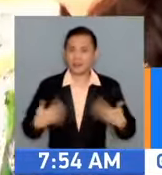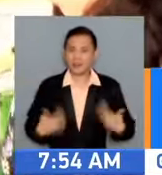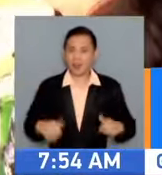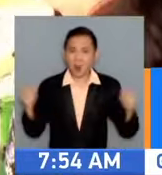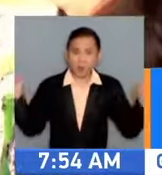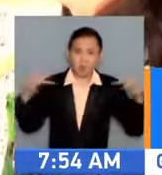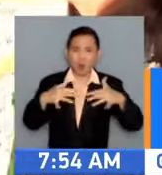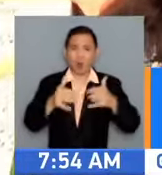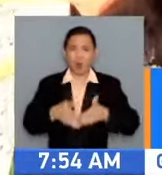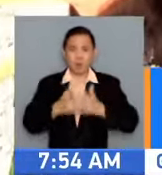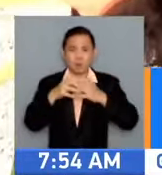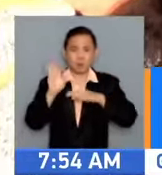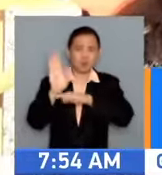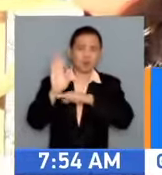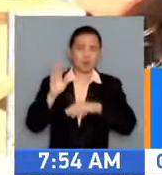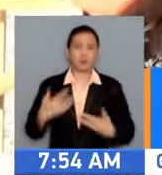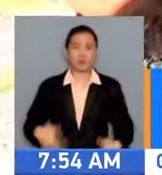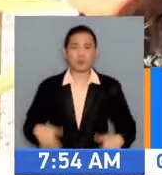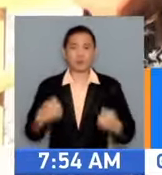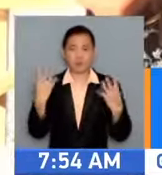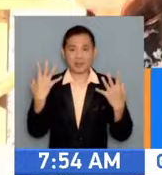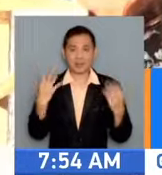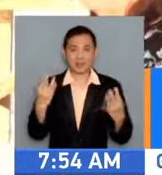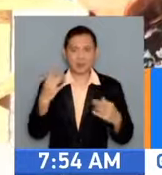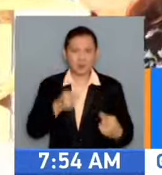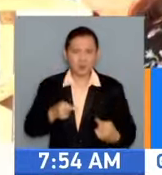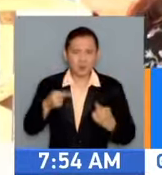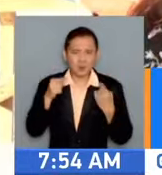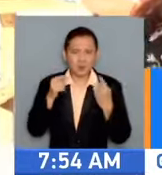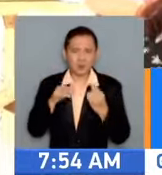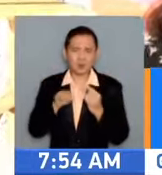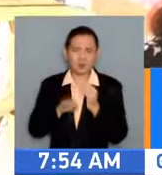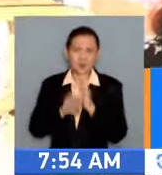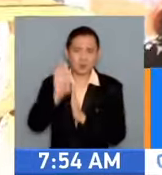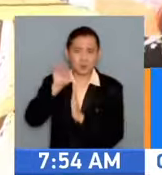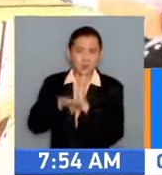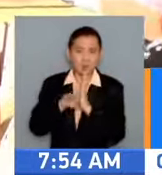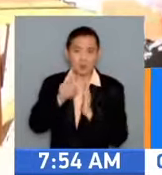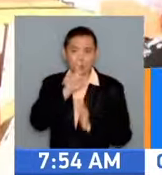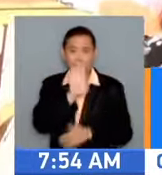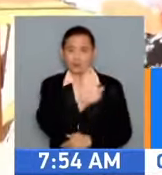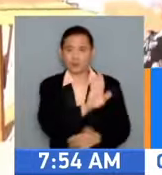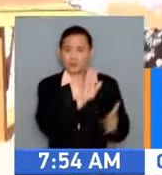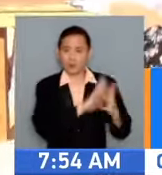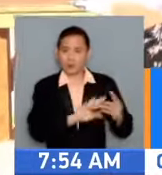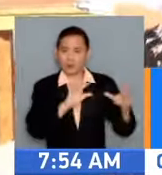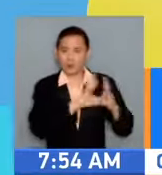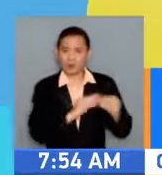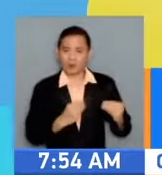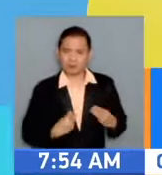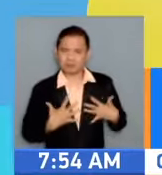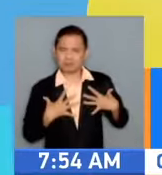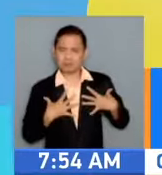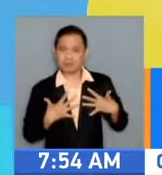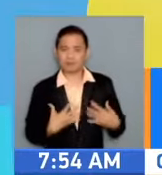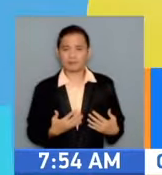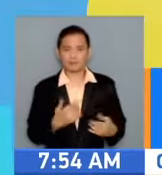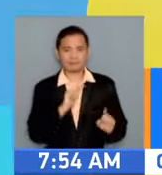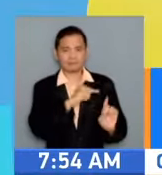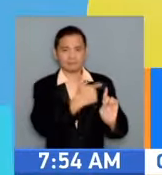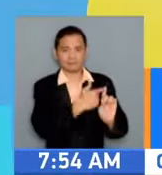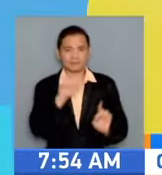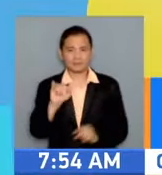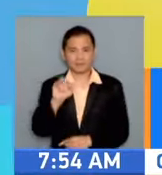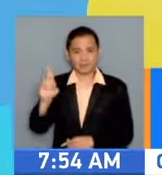ang dami niyang pinagdaanan bago maging ganyan. Ay, totoo. Very inspiring talaga, partner. Kaya puntahan na natin ulit si Chef JR with Diwata